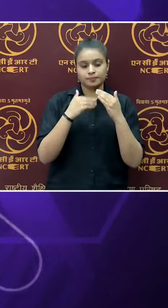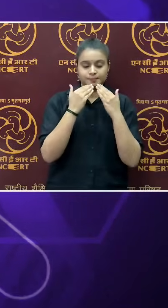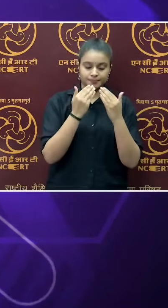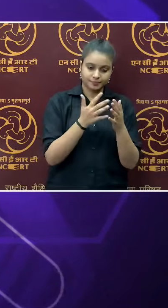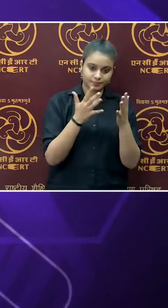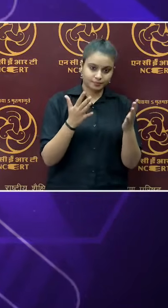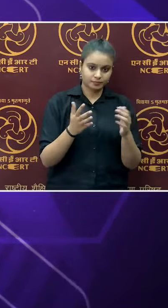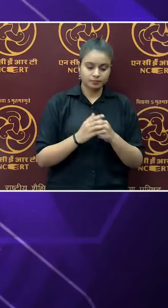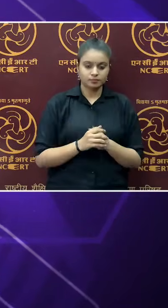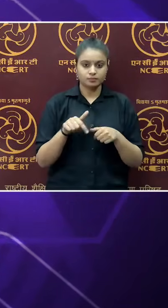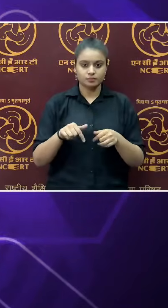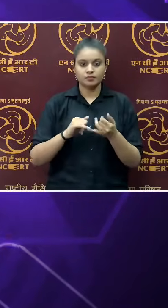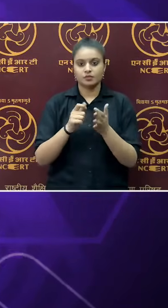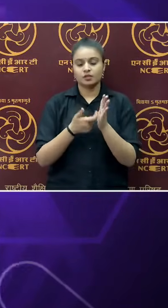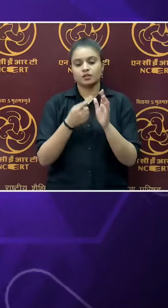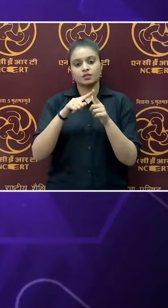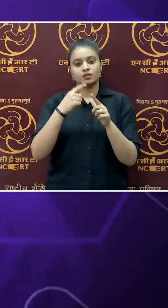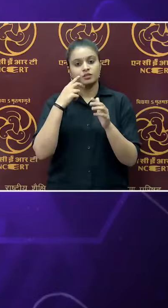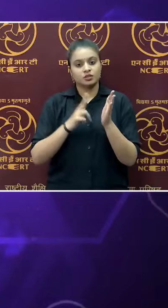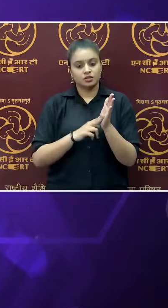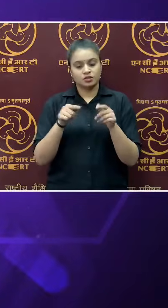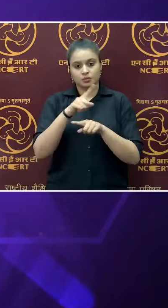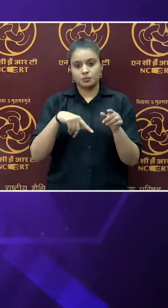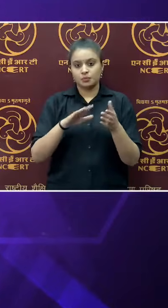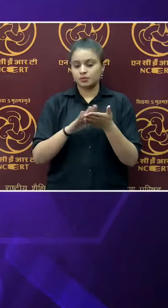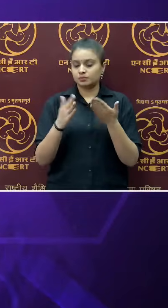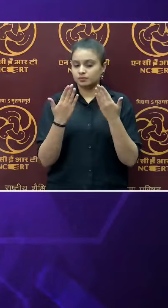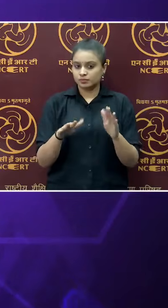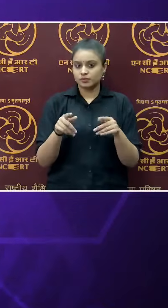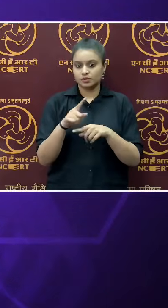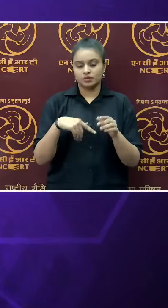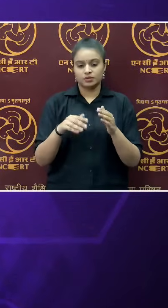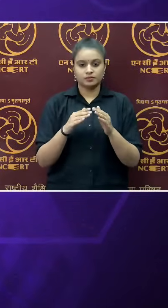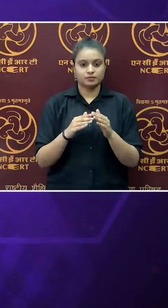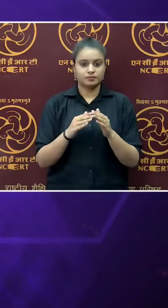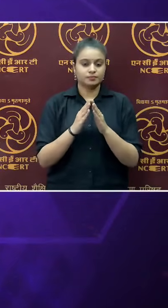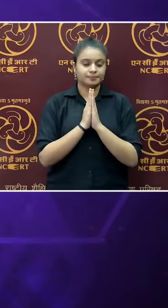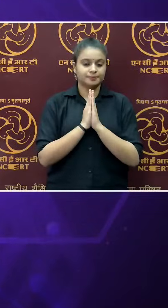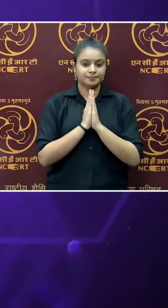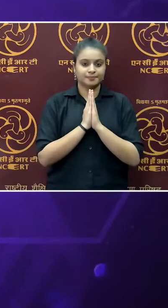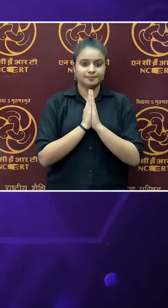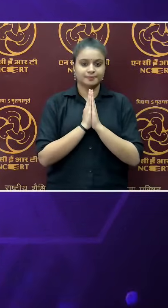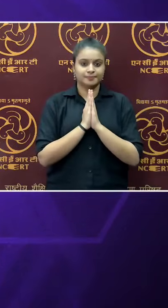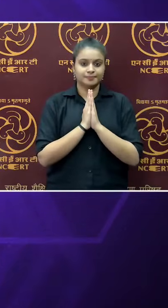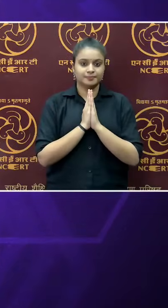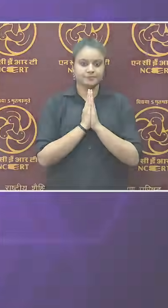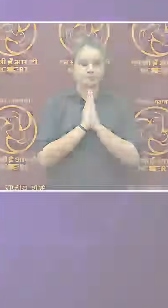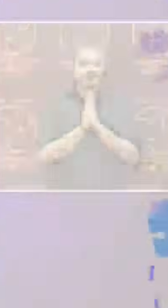धन्यवाद। मैं सृजन राजपूत हूँ। अब आप सभी से समय है कि अनुमति ली जाए। नमस्कार।